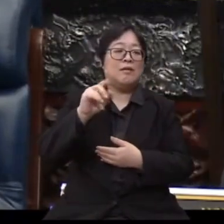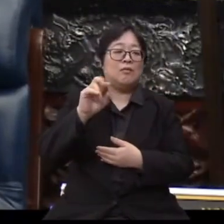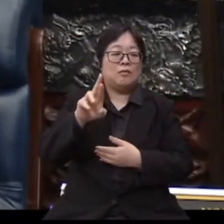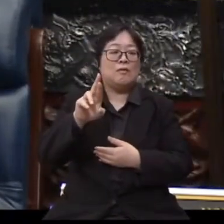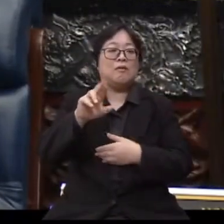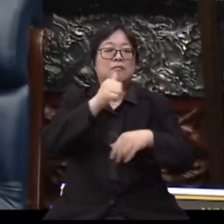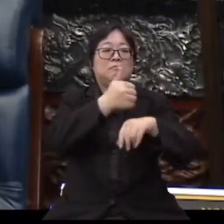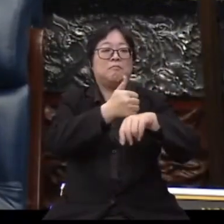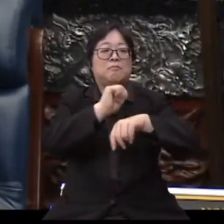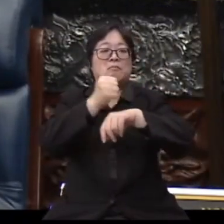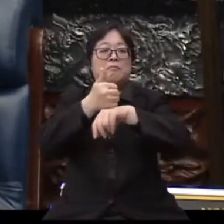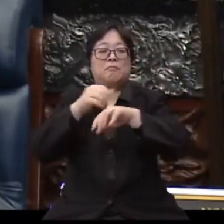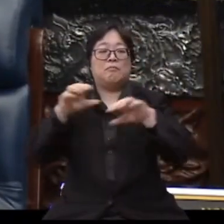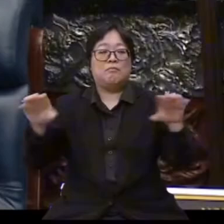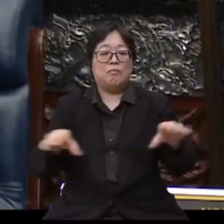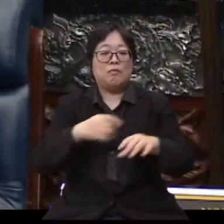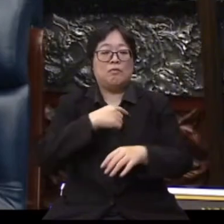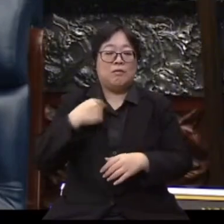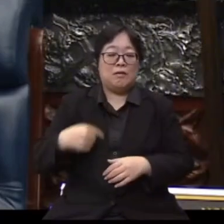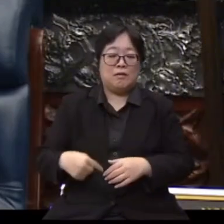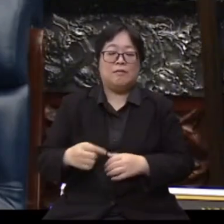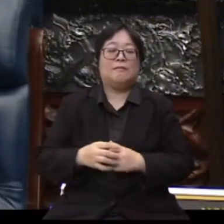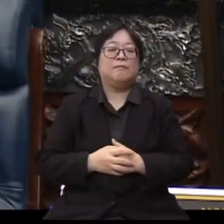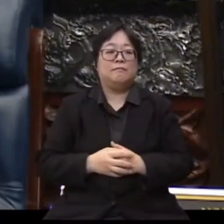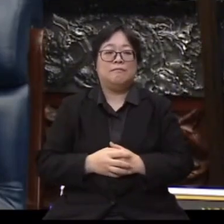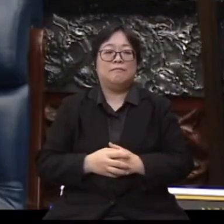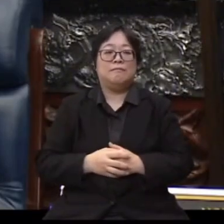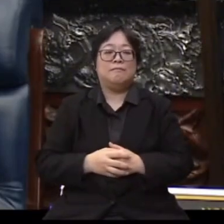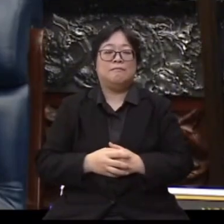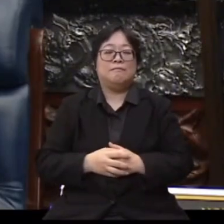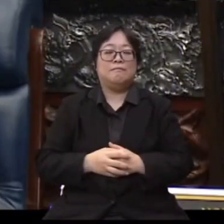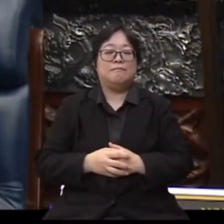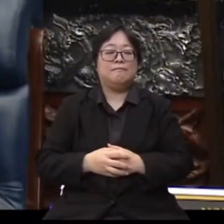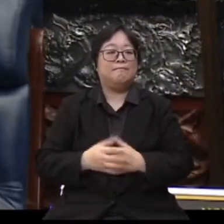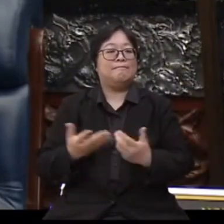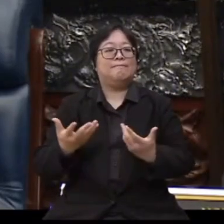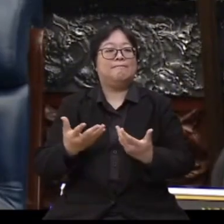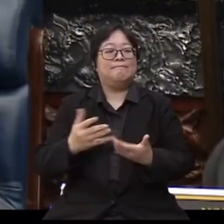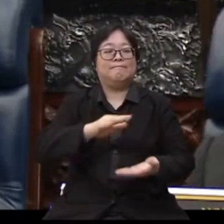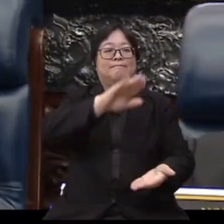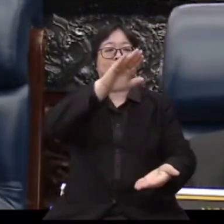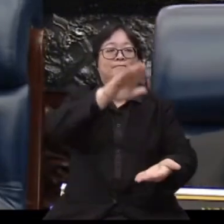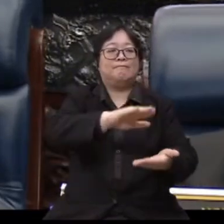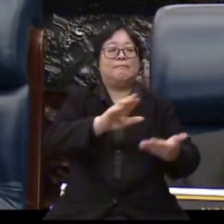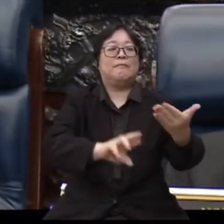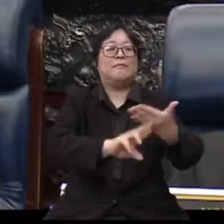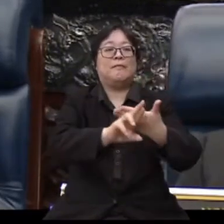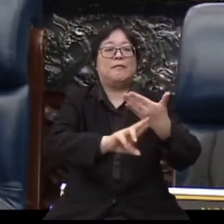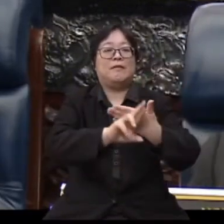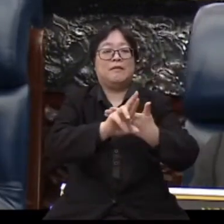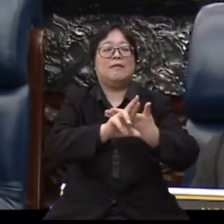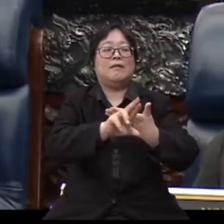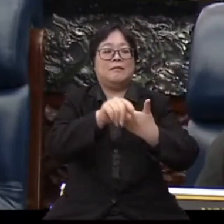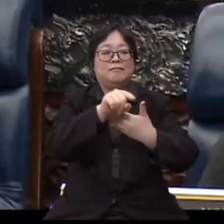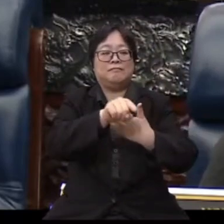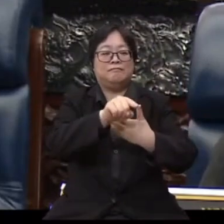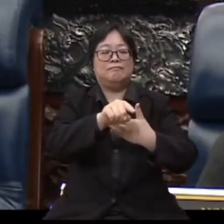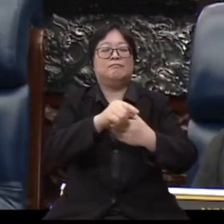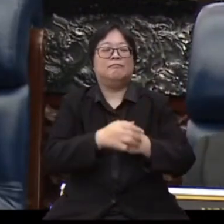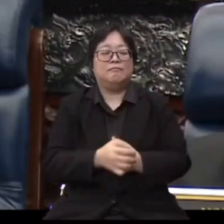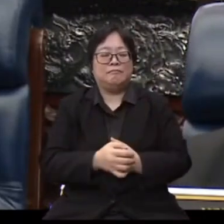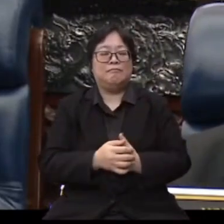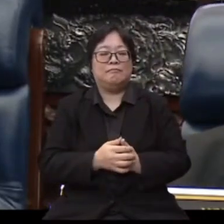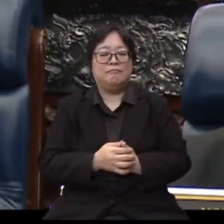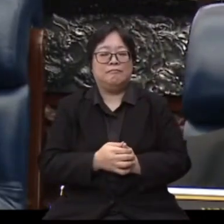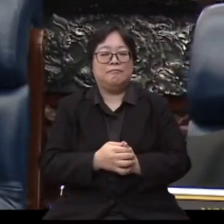membina industri pembuatan di China sebelum ini mengambil jalan untuk mengurangkan risiko keterdedahan mereka